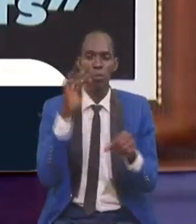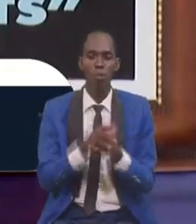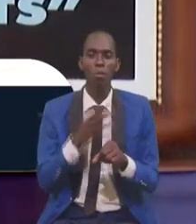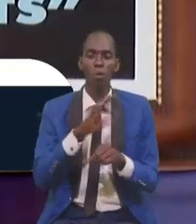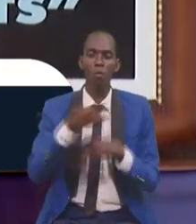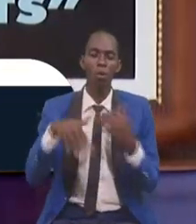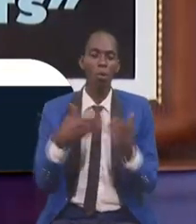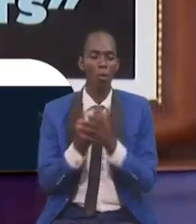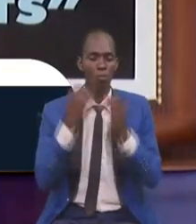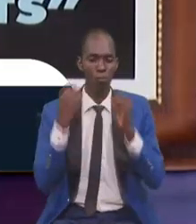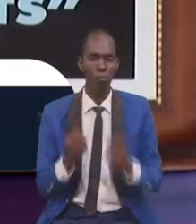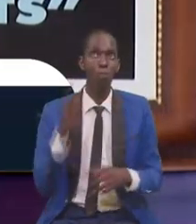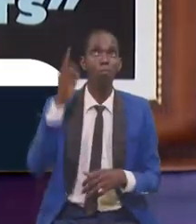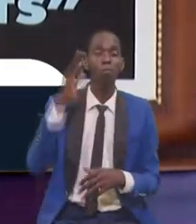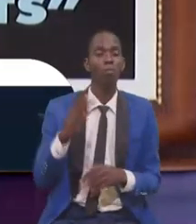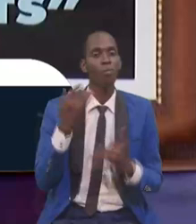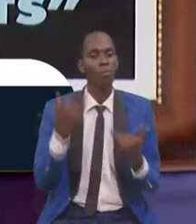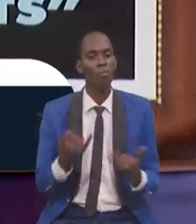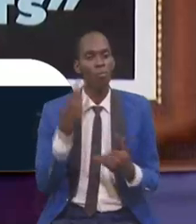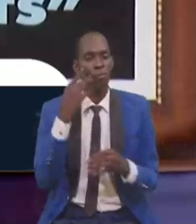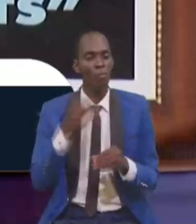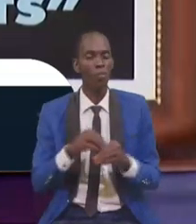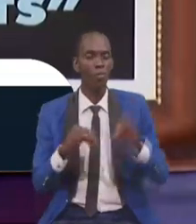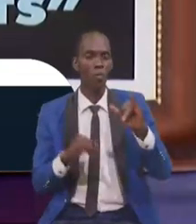Allons, Ésaïe 29.